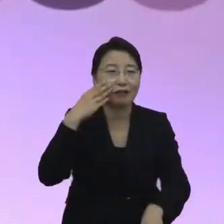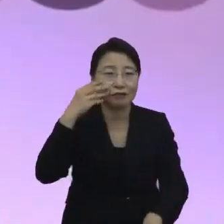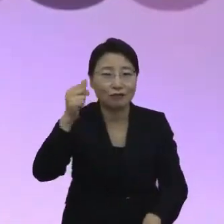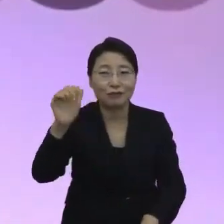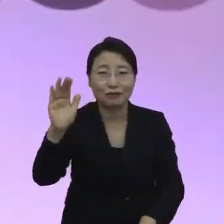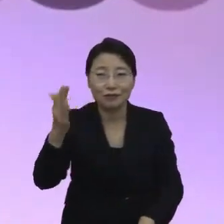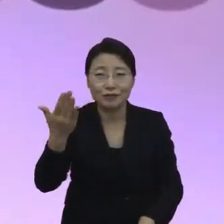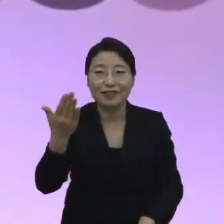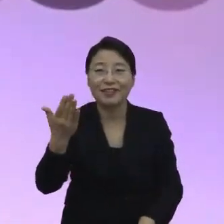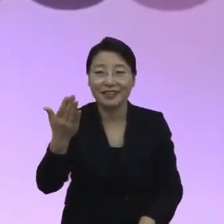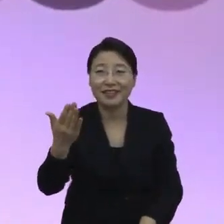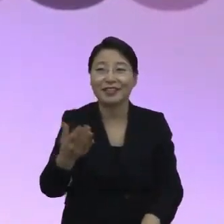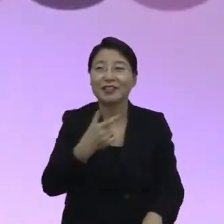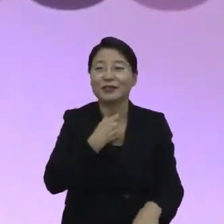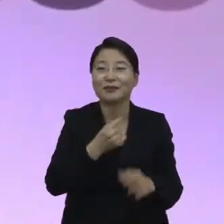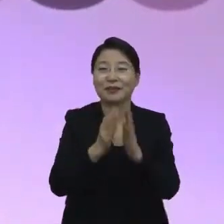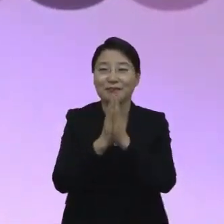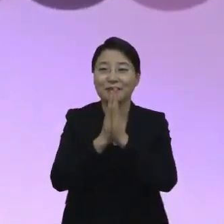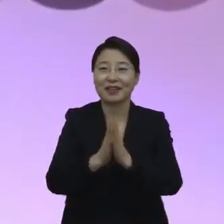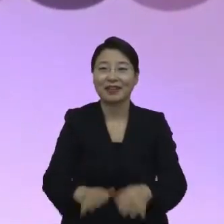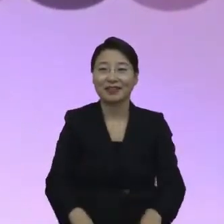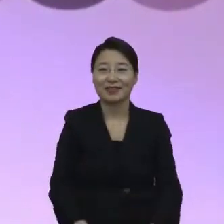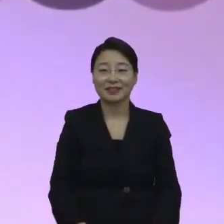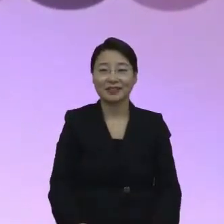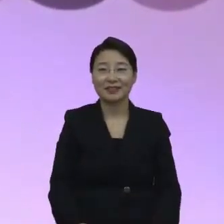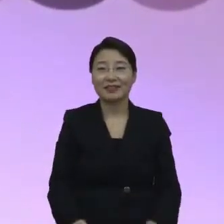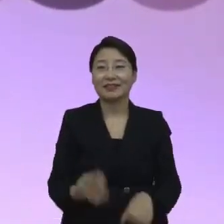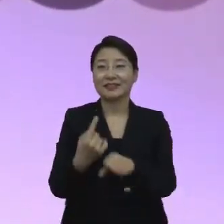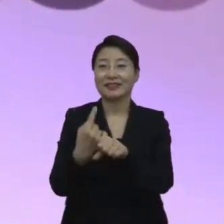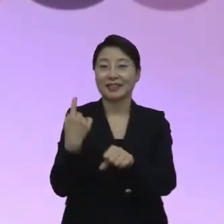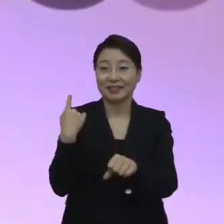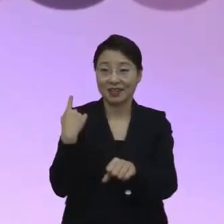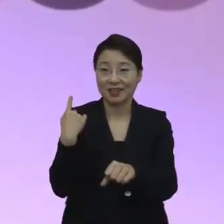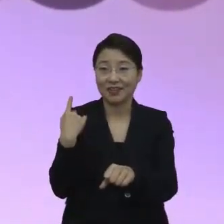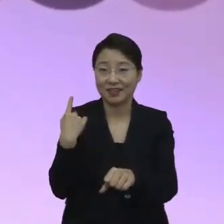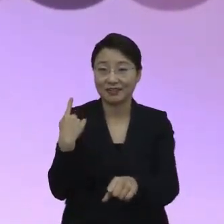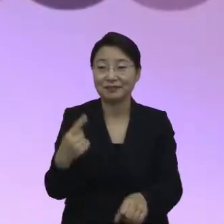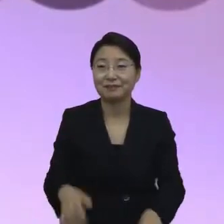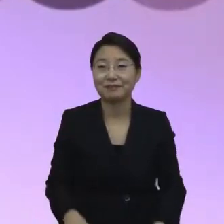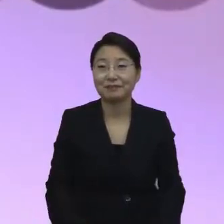다시 한번 소망합니다. 작년에는 사실